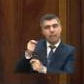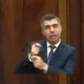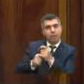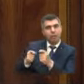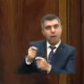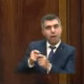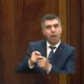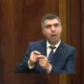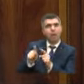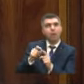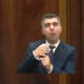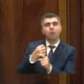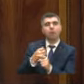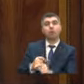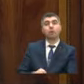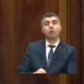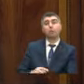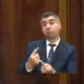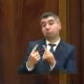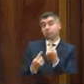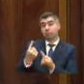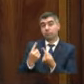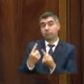والسياحة وغيرها.